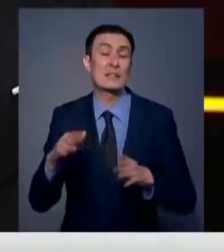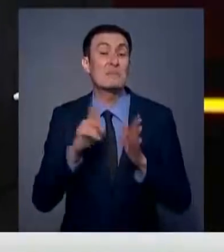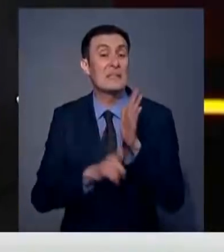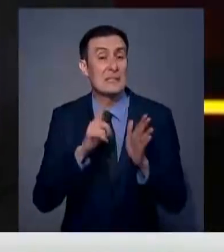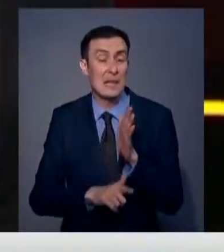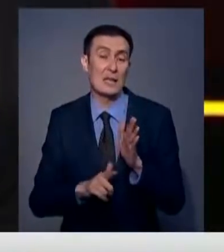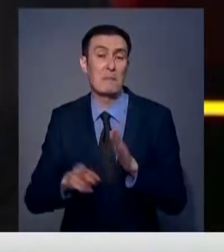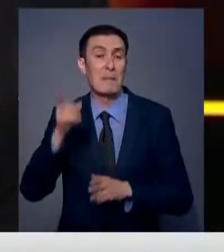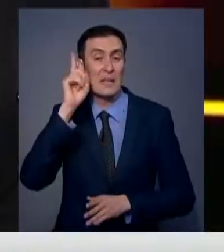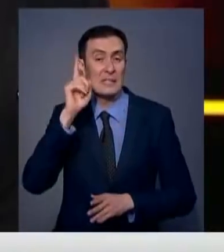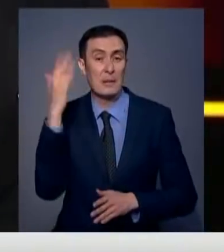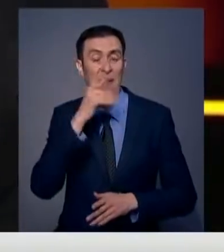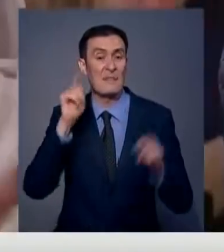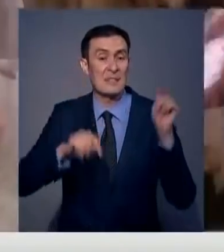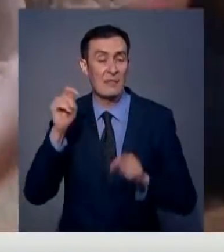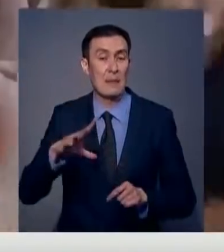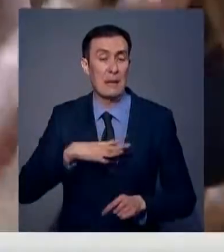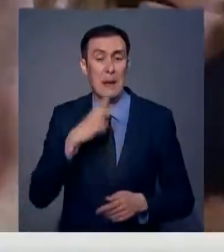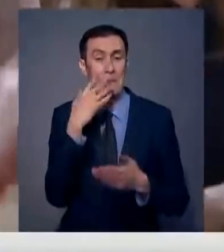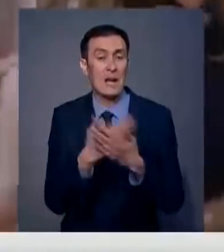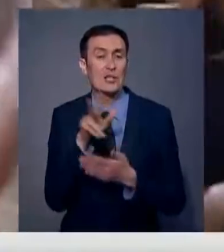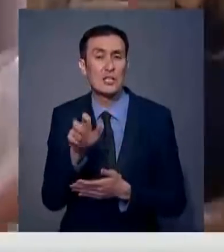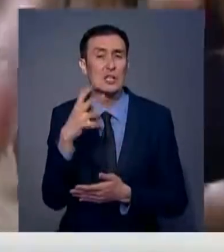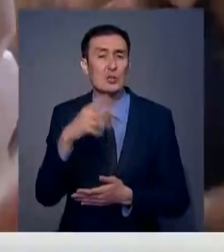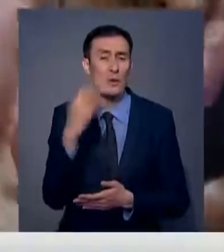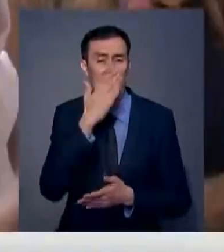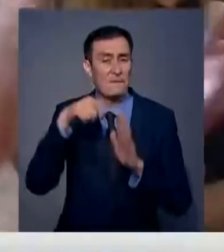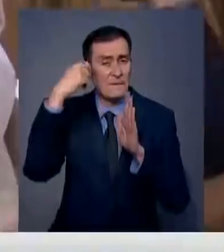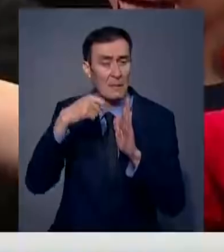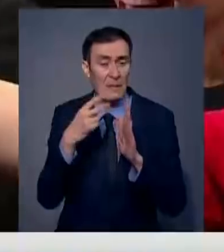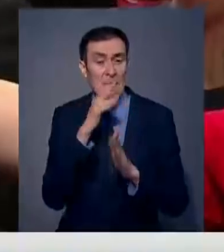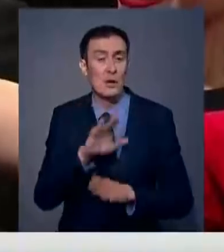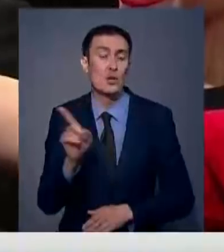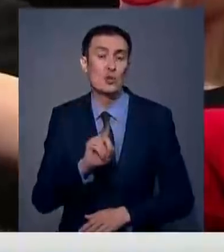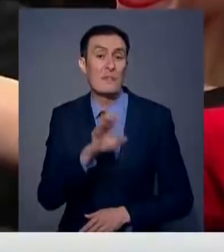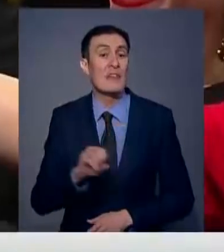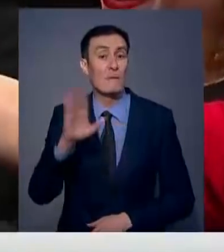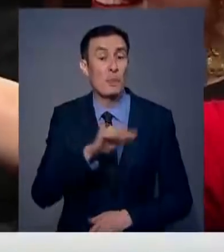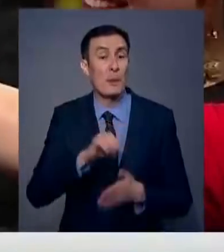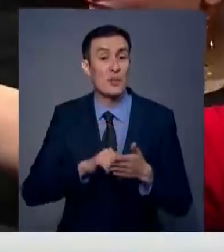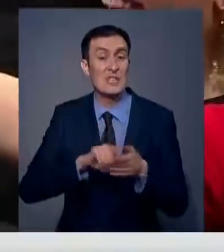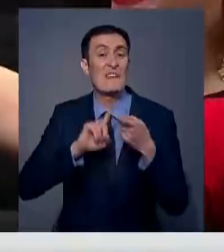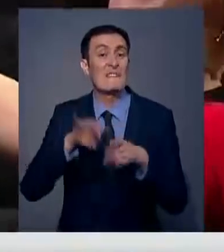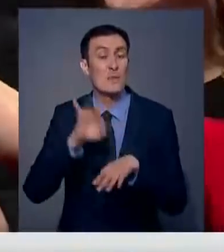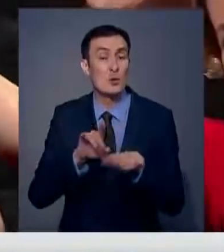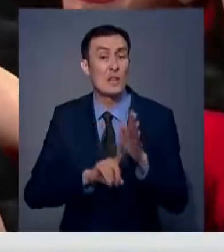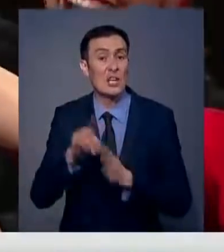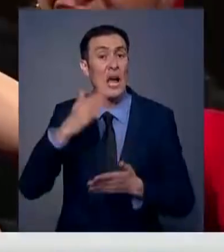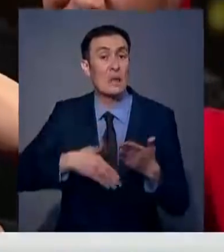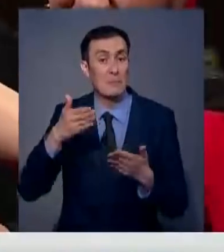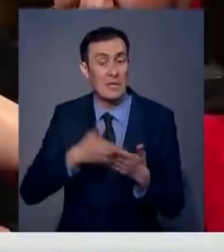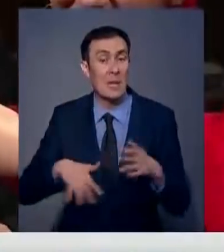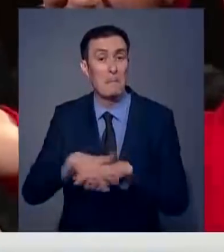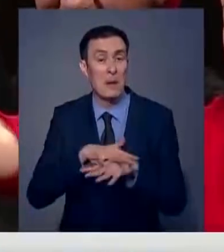счету Берлинского кинофестиваля состоялись показы 340 фильмов. Несмотря на то, что в Европе из-за коронавируса начали отменять